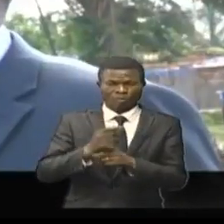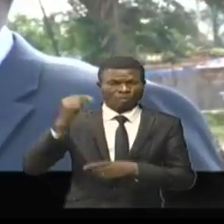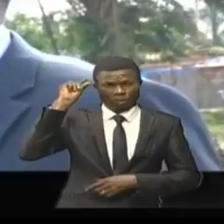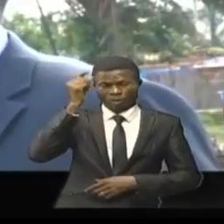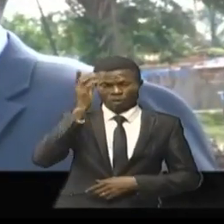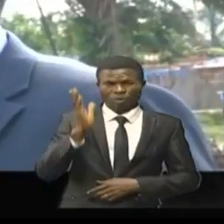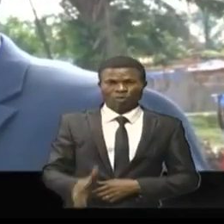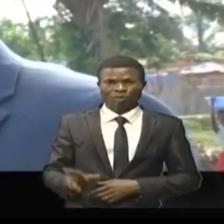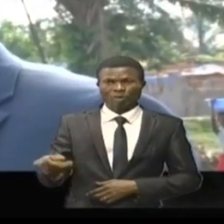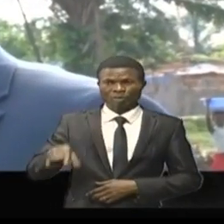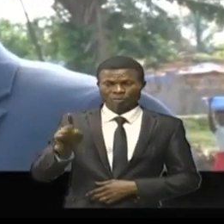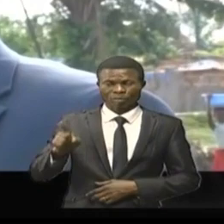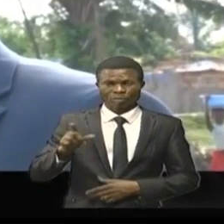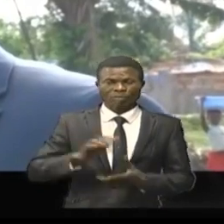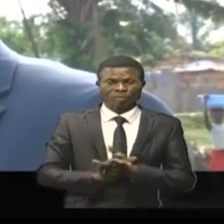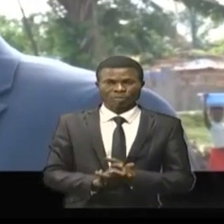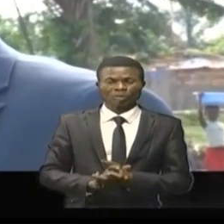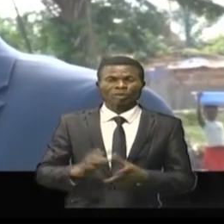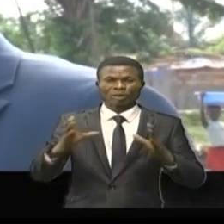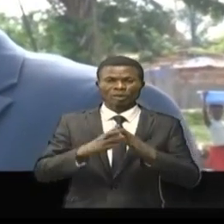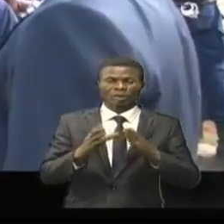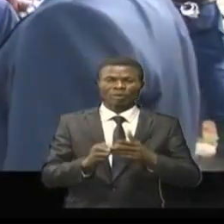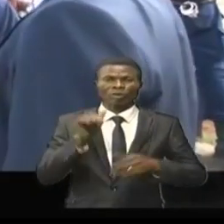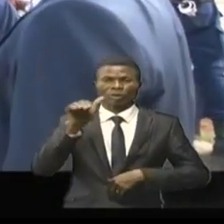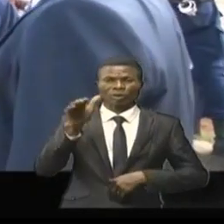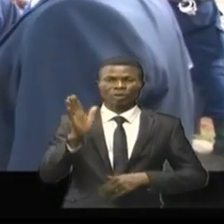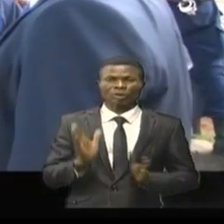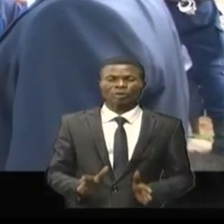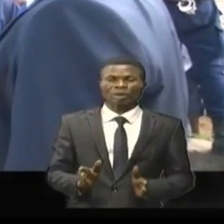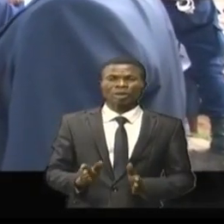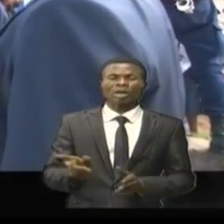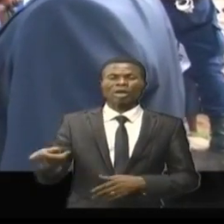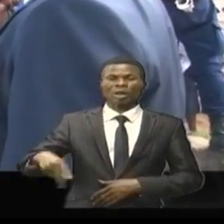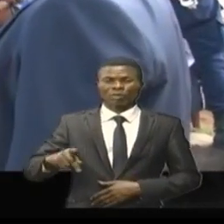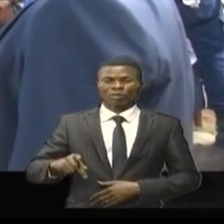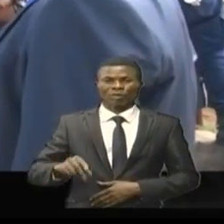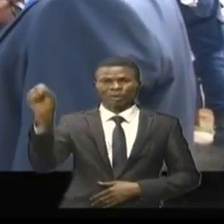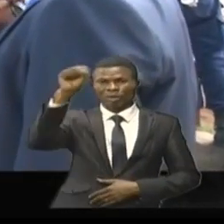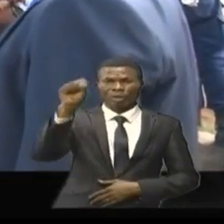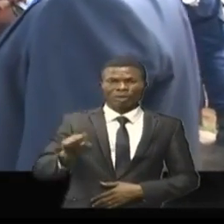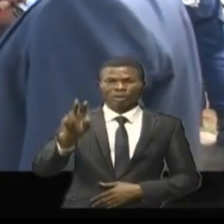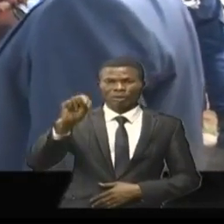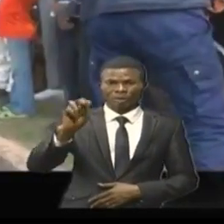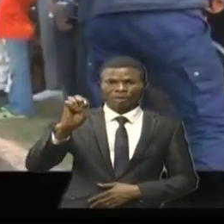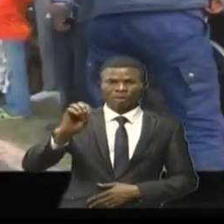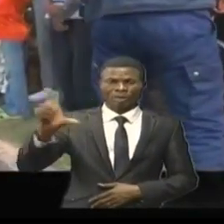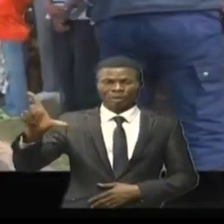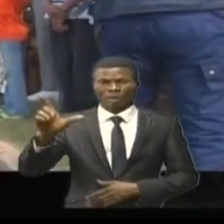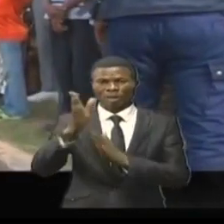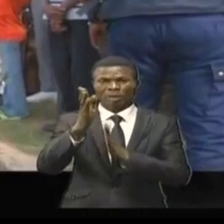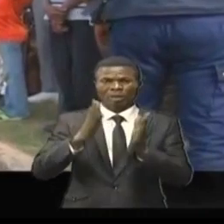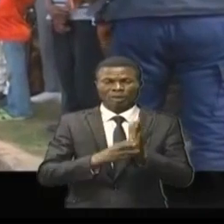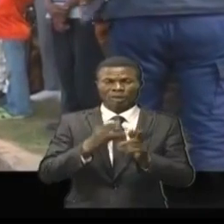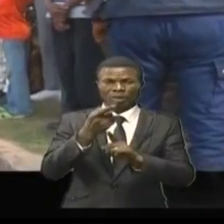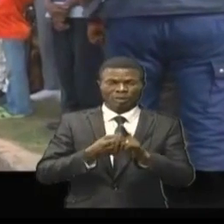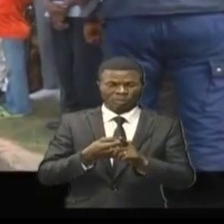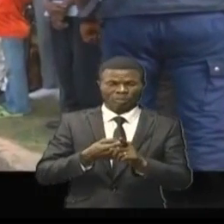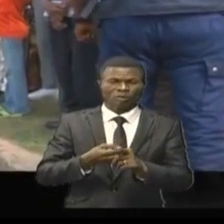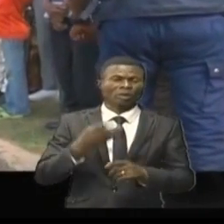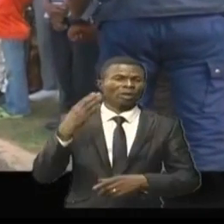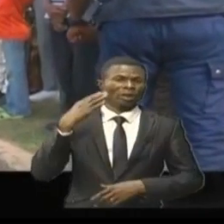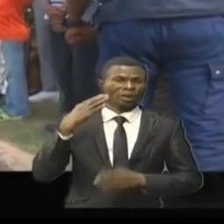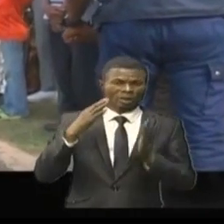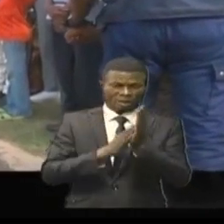province, John Kabayashikai, accompagné du directeur provincial de la SNEL en Enganza ce lundi 19 septembre 2022. Objectif